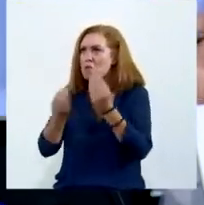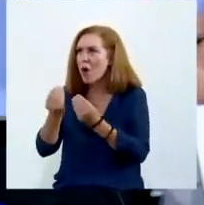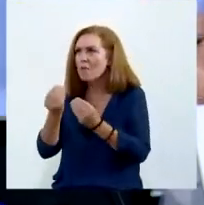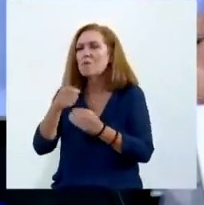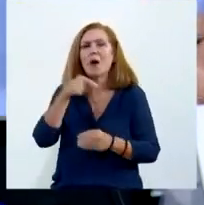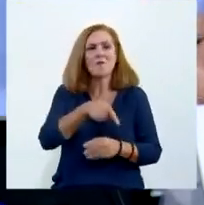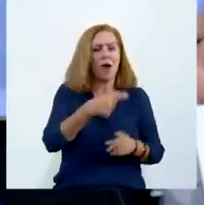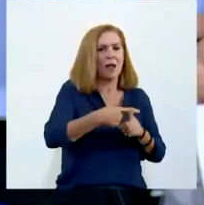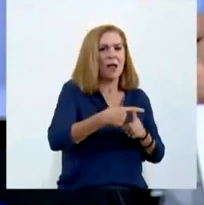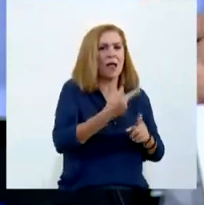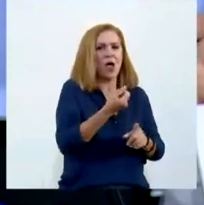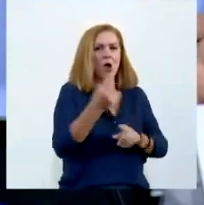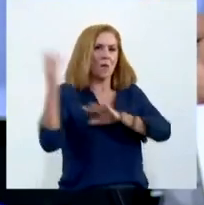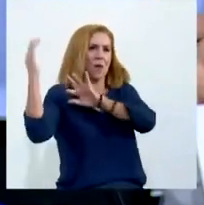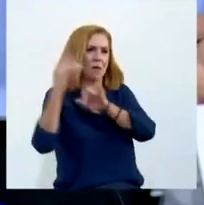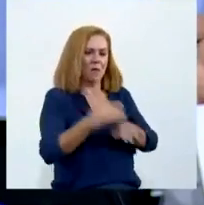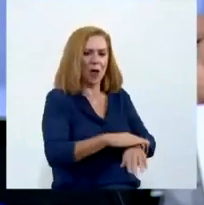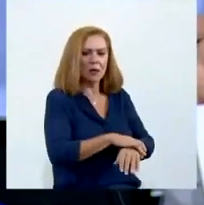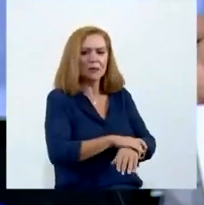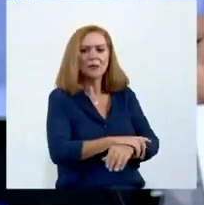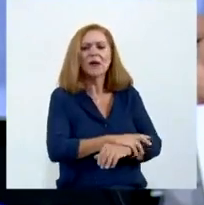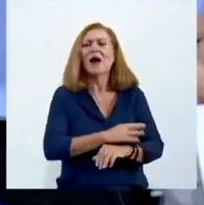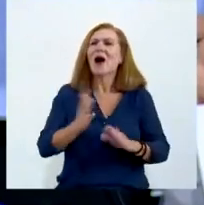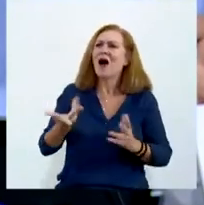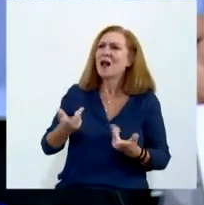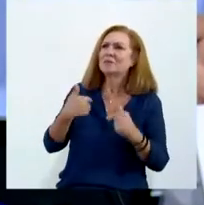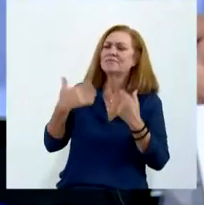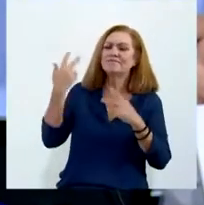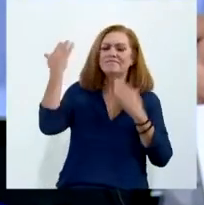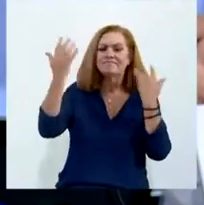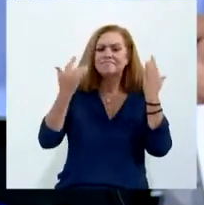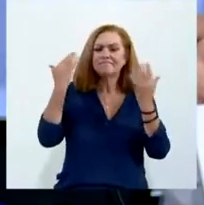οικονομία, και με δεδομένο ότι υπάρχει και ένας προβληματισμός.